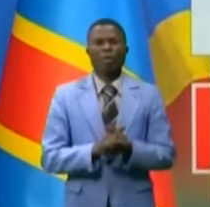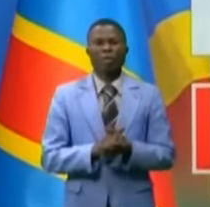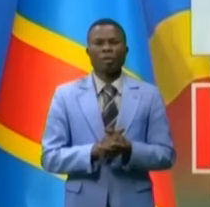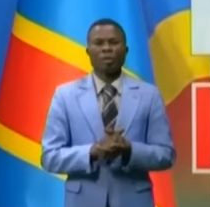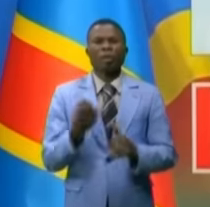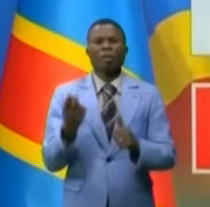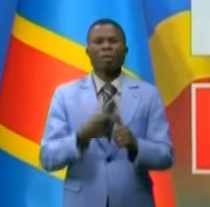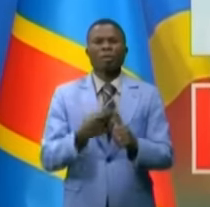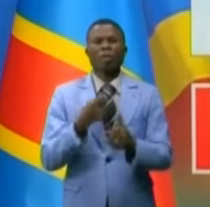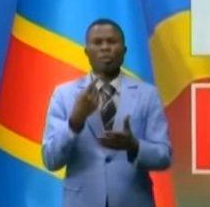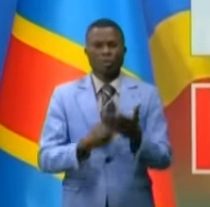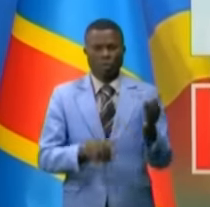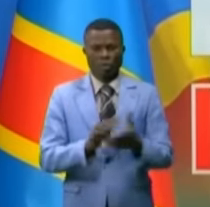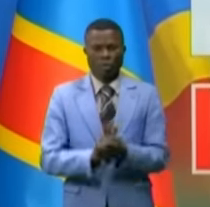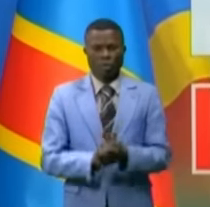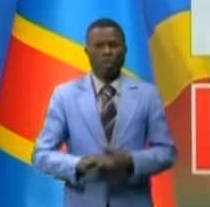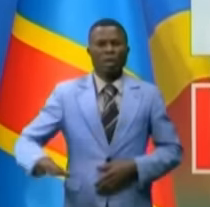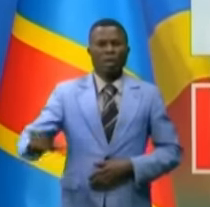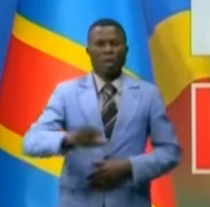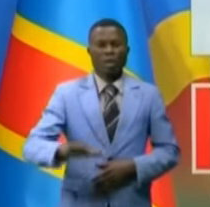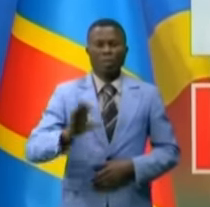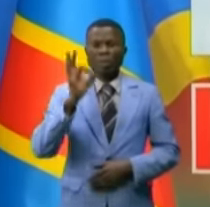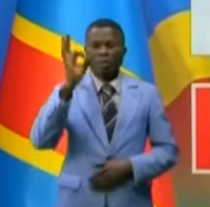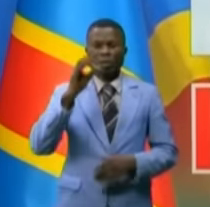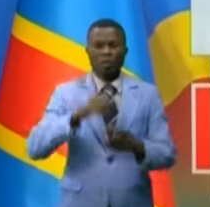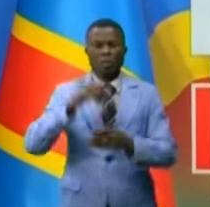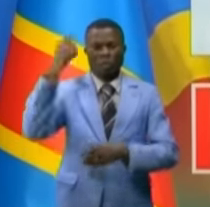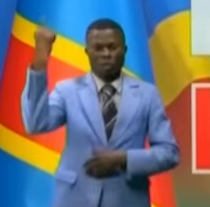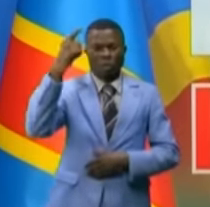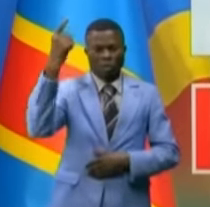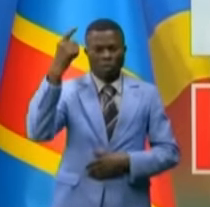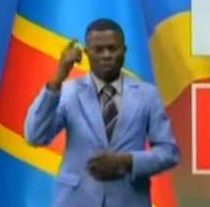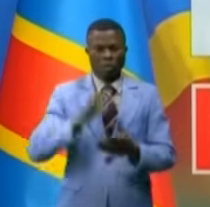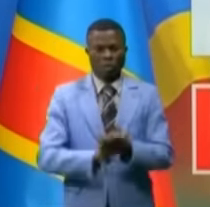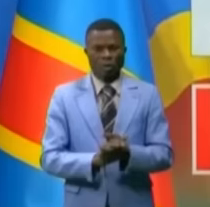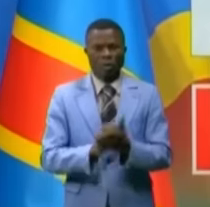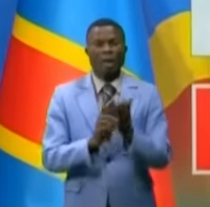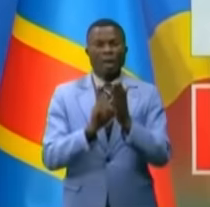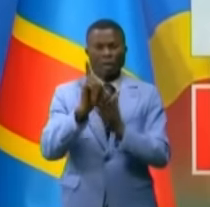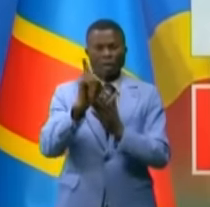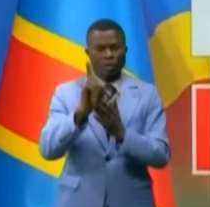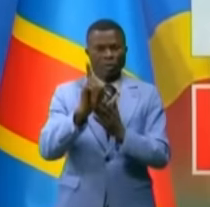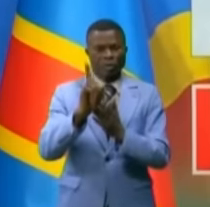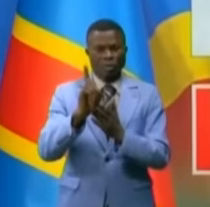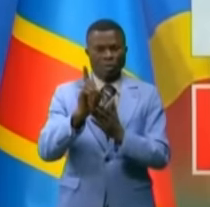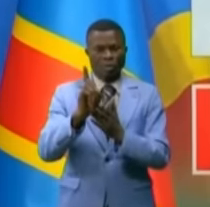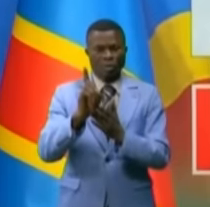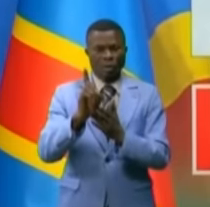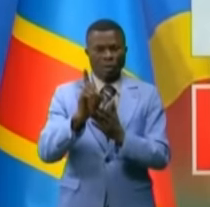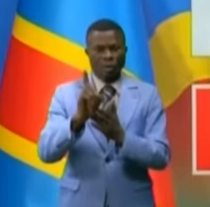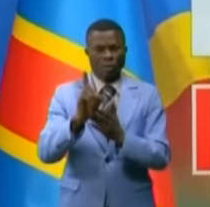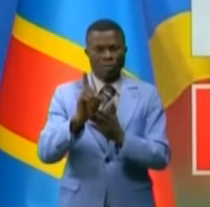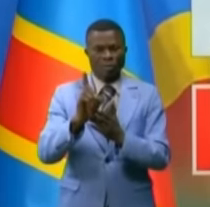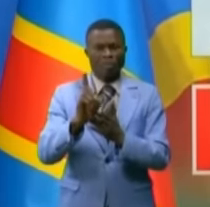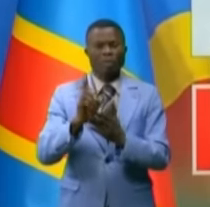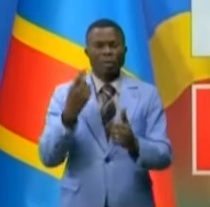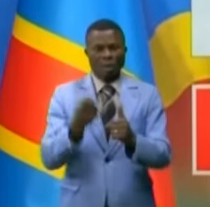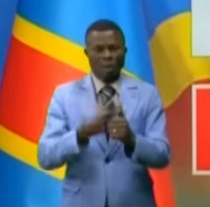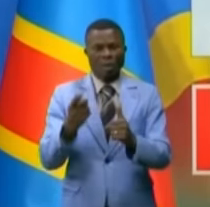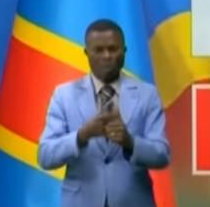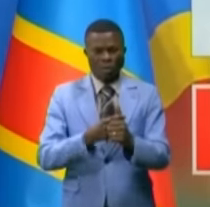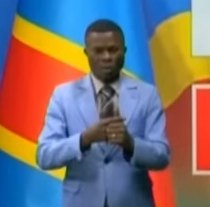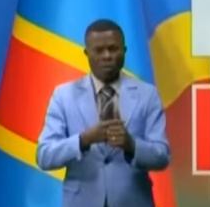que aucune nation au monde ne peut concevoir son développement sans développer